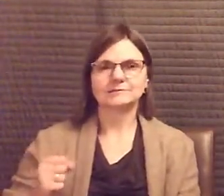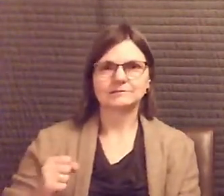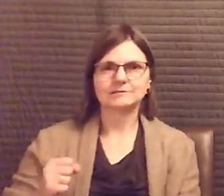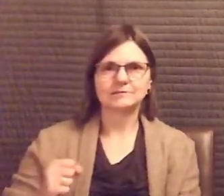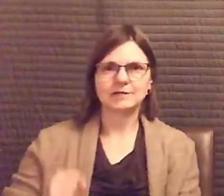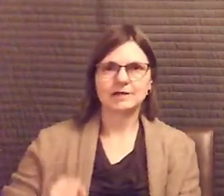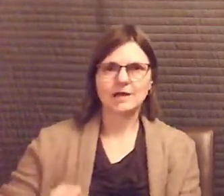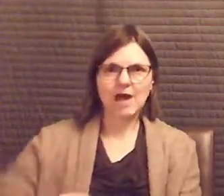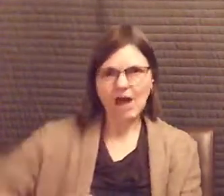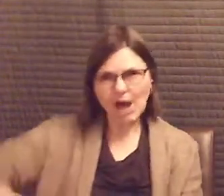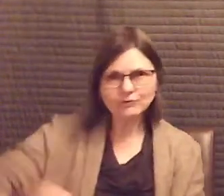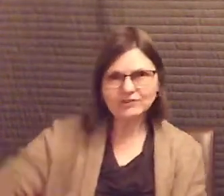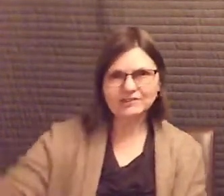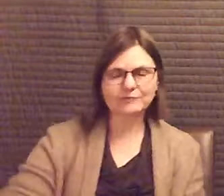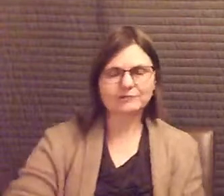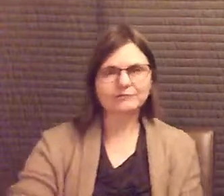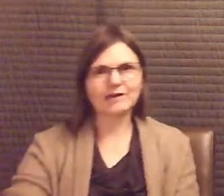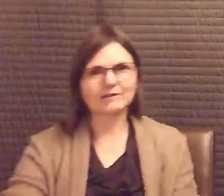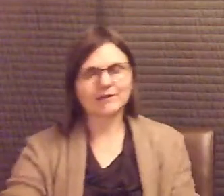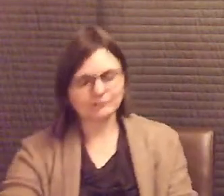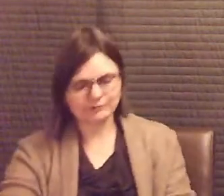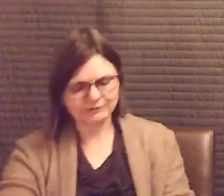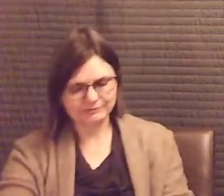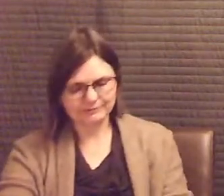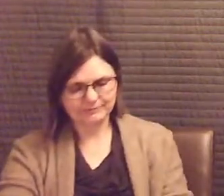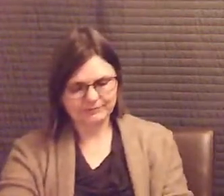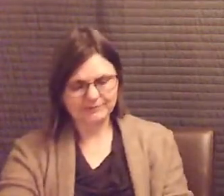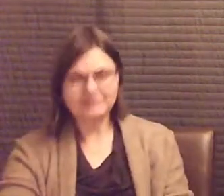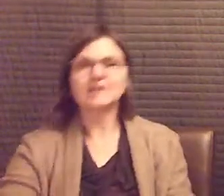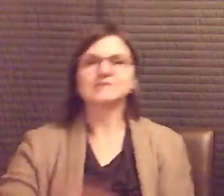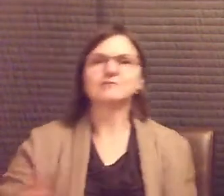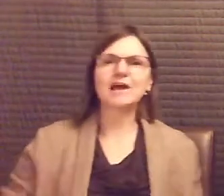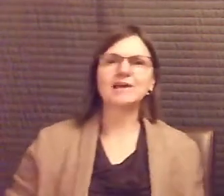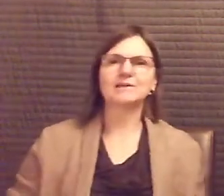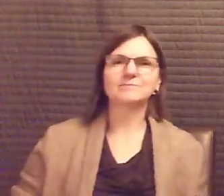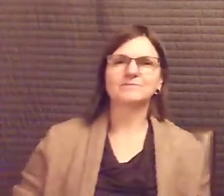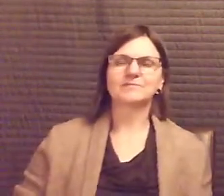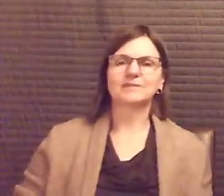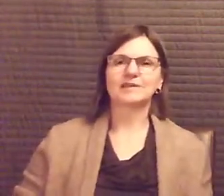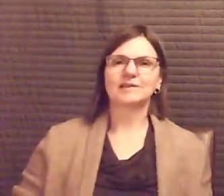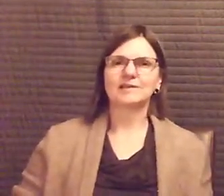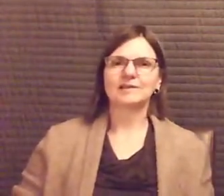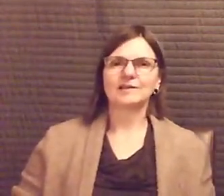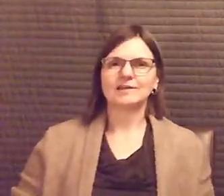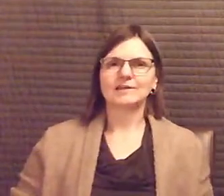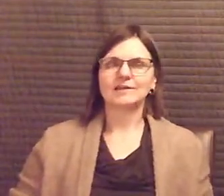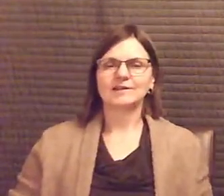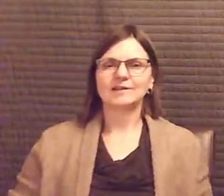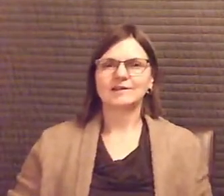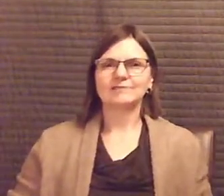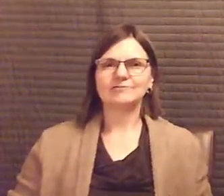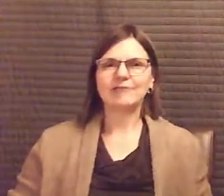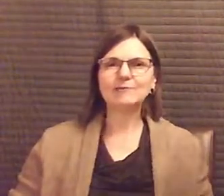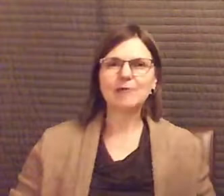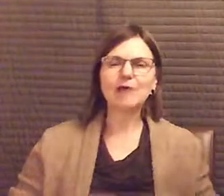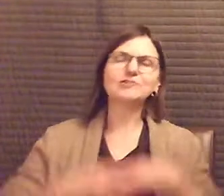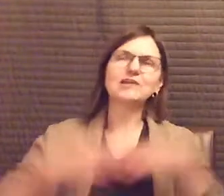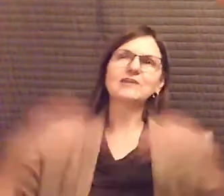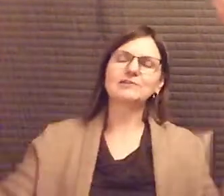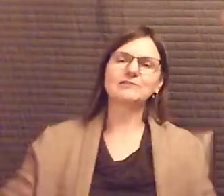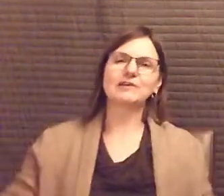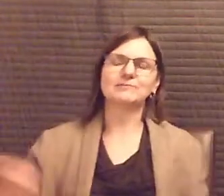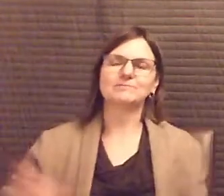op de sneeuw de maar die strik van de wij free dan zijn ze vrij frites lawyer with en vrijuit